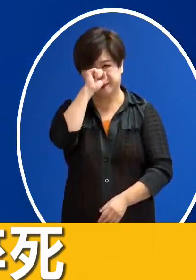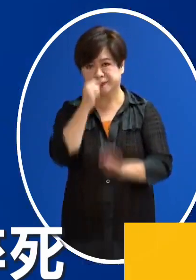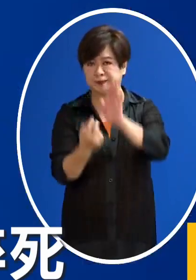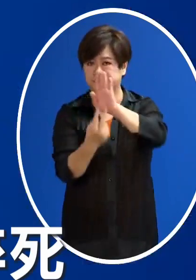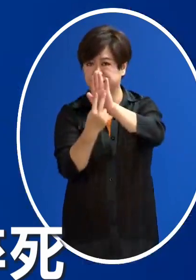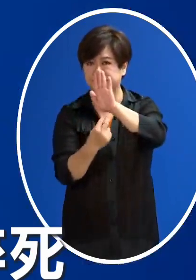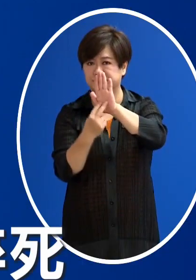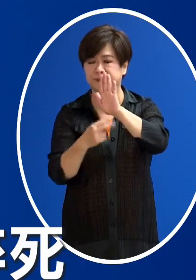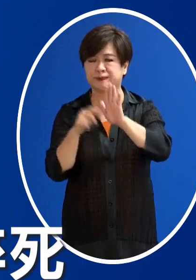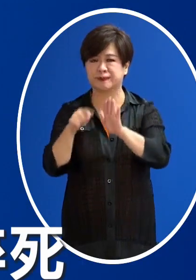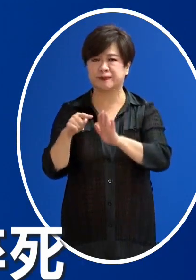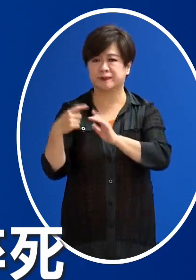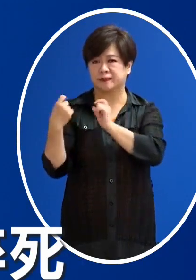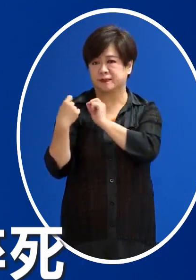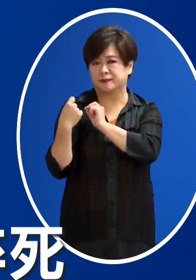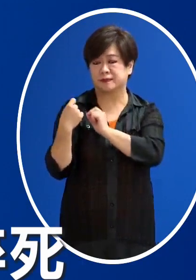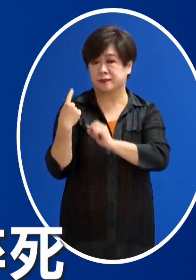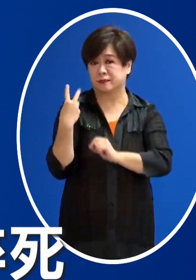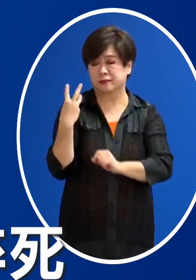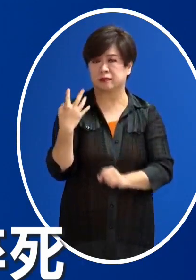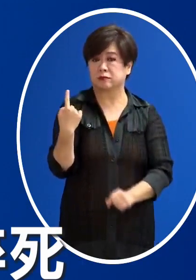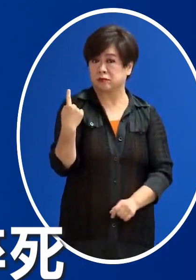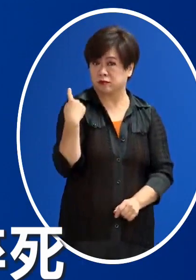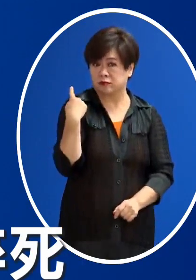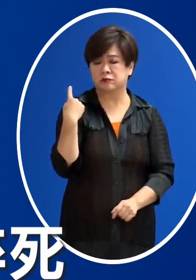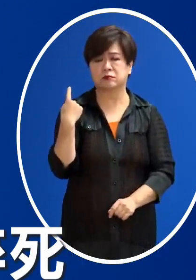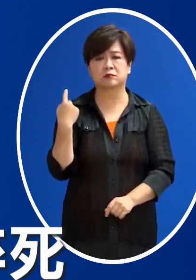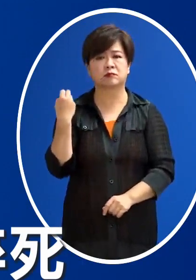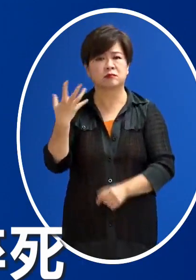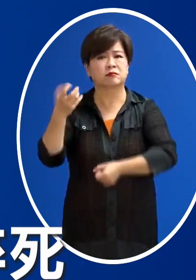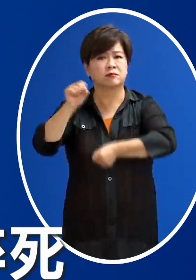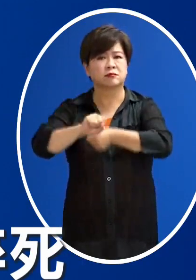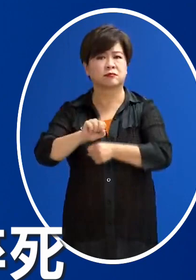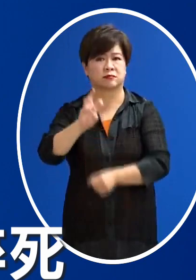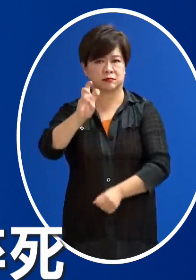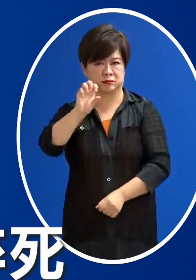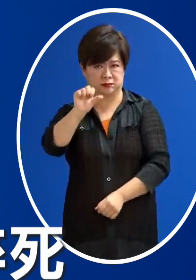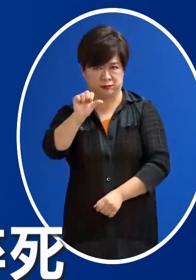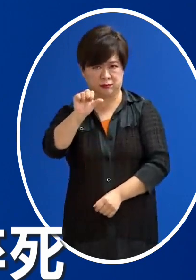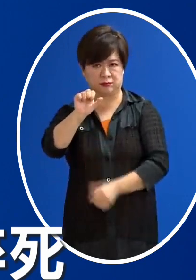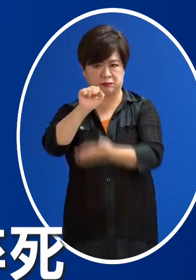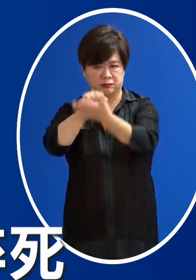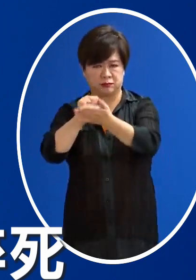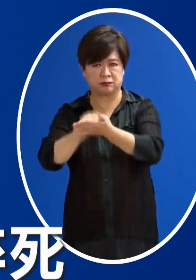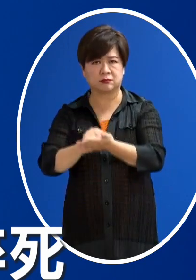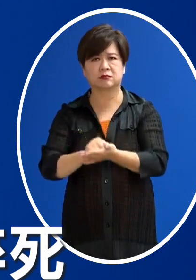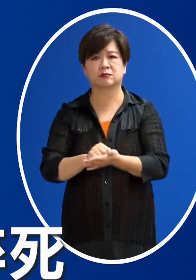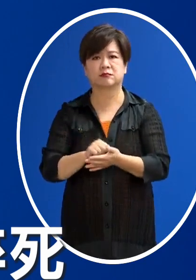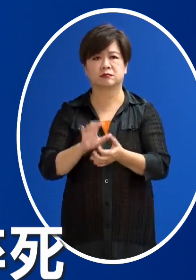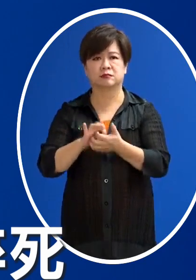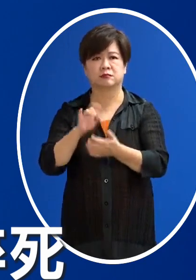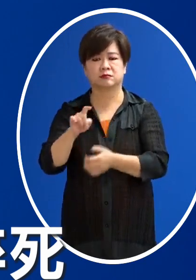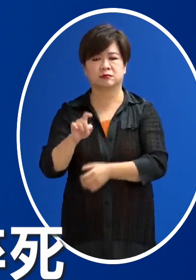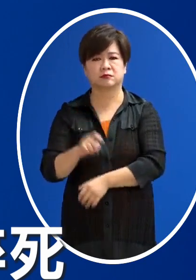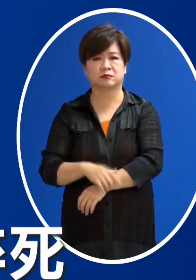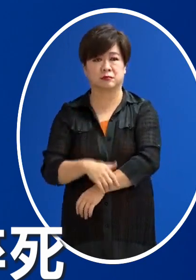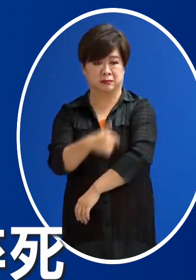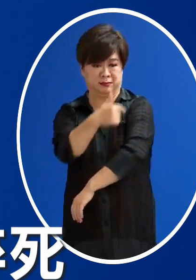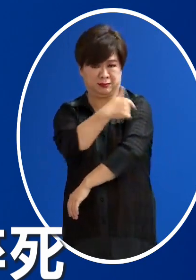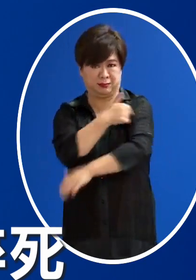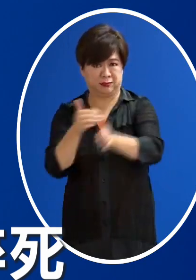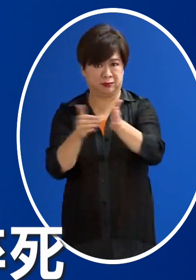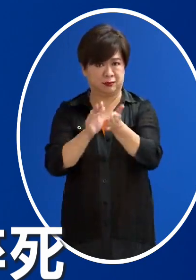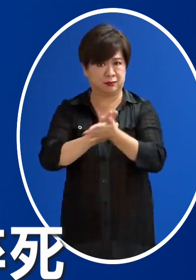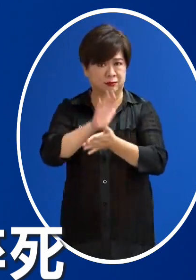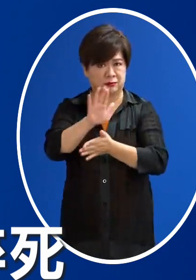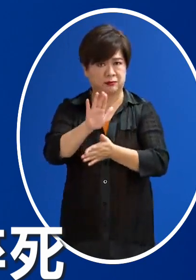有关这几天，这昨天的有新增的35例，16女19男，在 COVID-19 疫苗接种